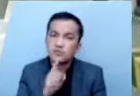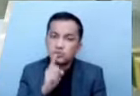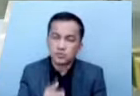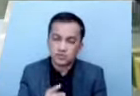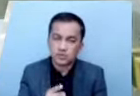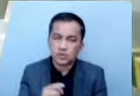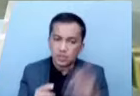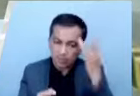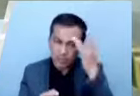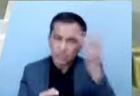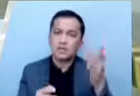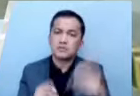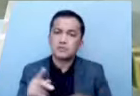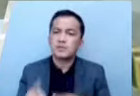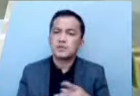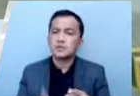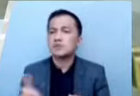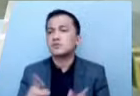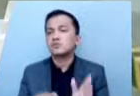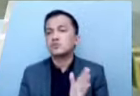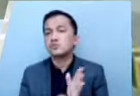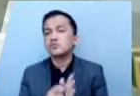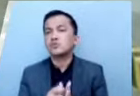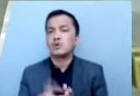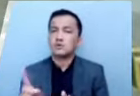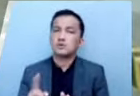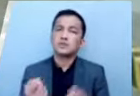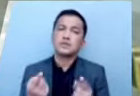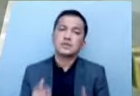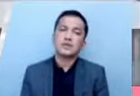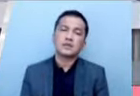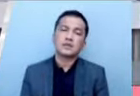taong bayan anong katotohanan, anong nangyayari.